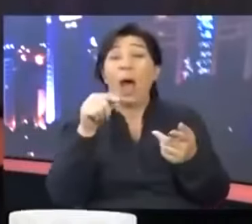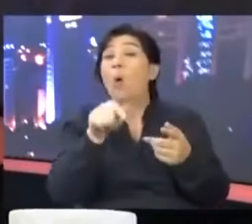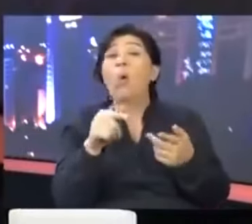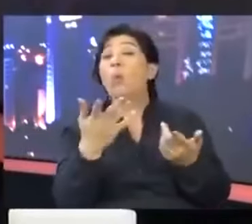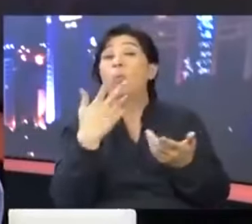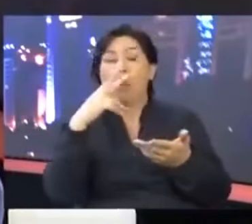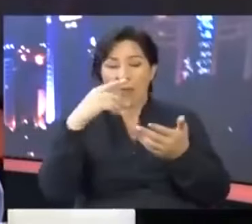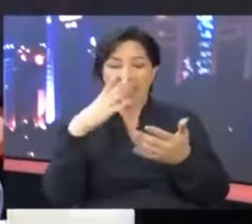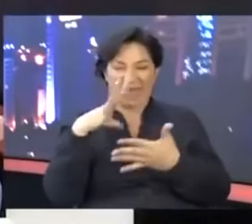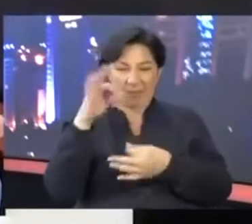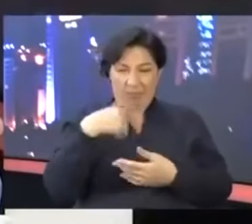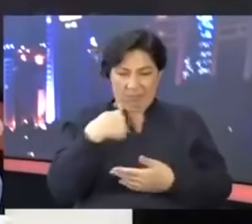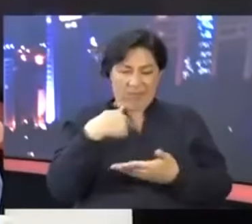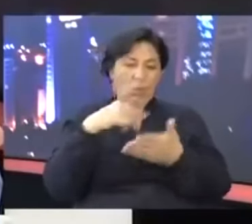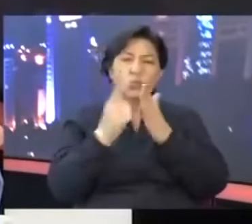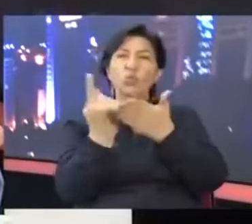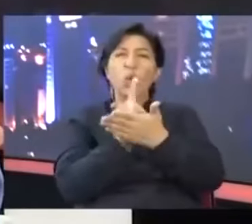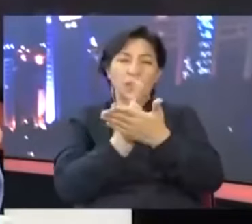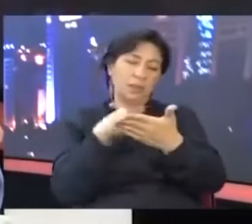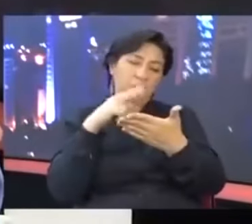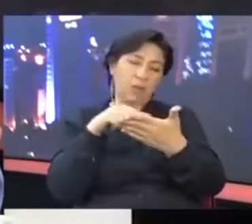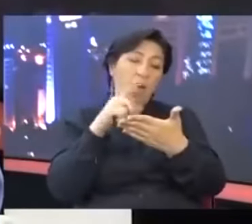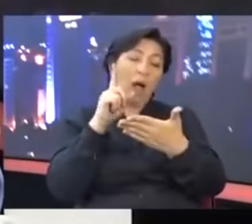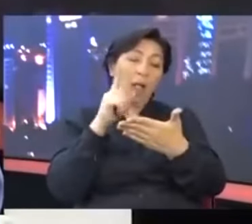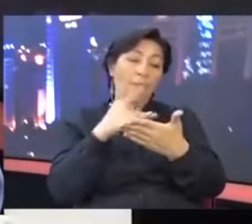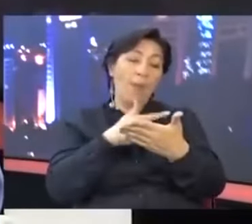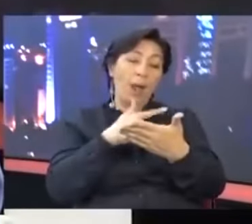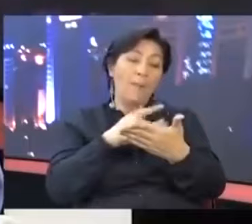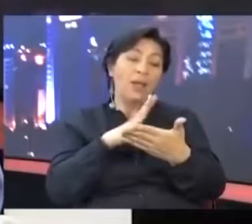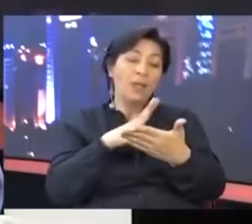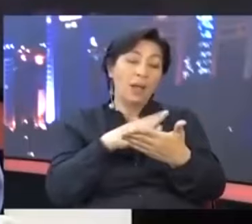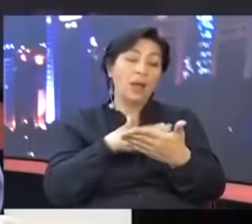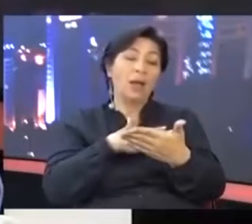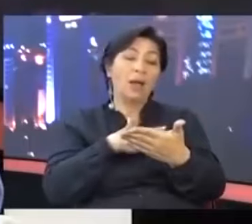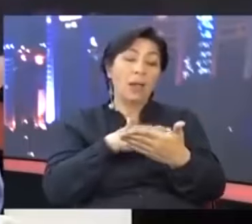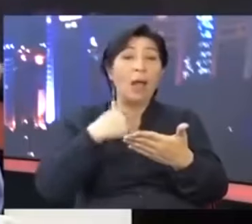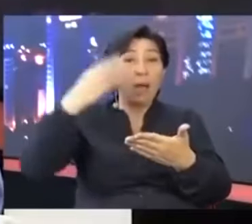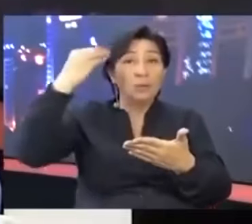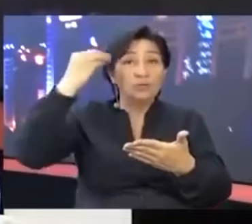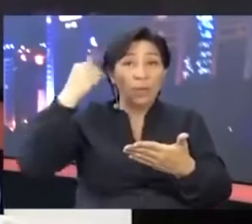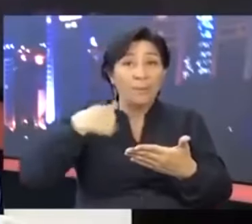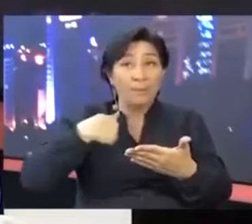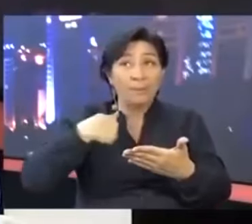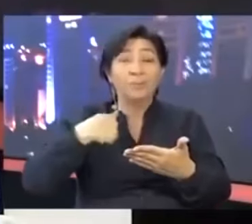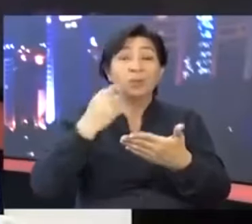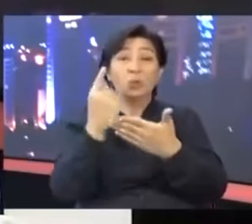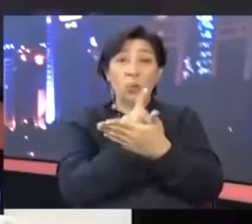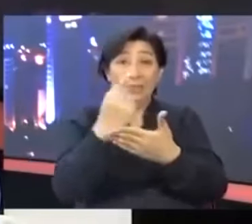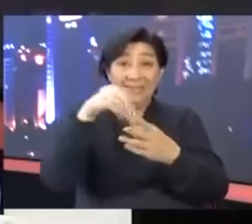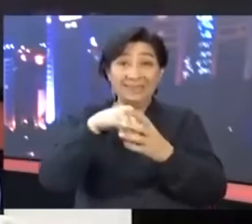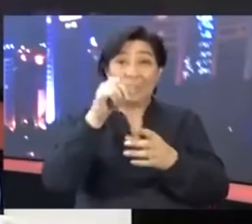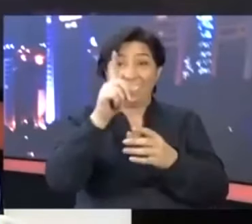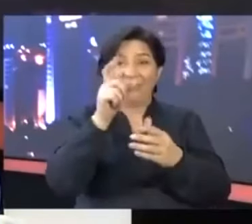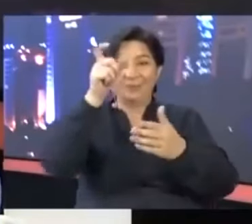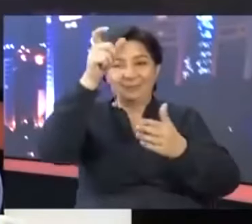okuyan kimse bunu okuduğu da Allah'ın işte merhametli olduğunu anlayacak Kur'an'da eee bir